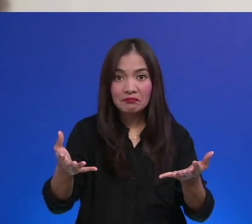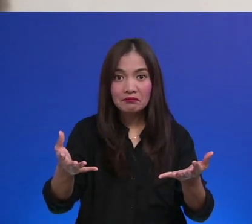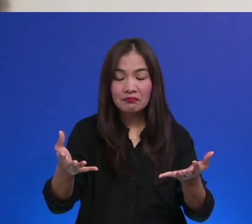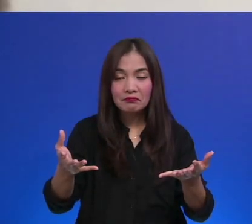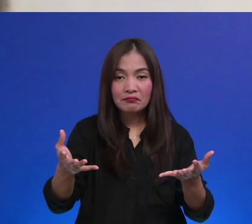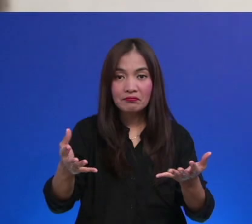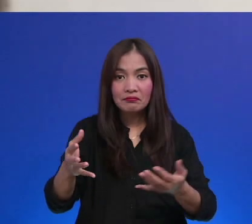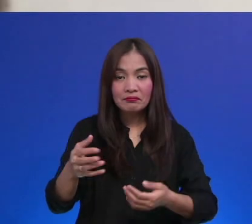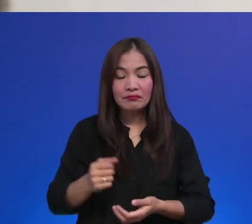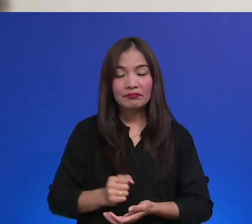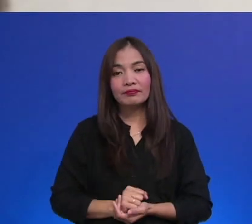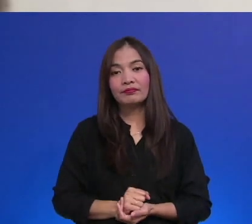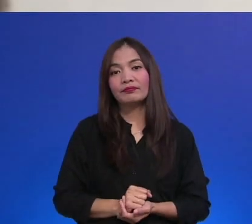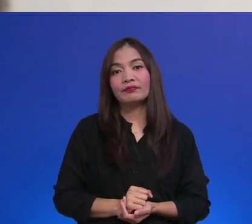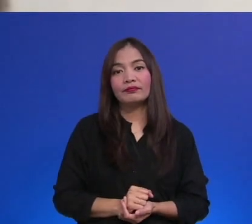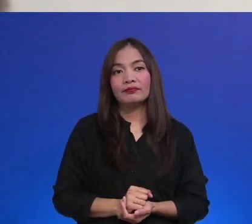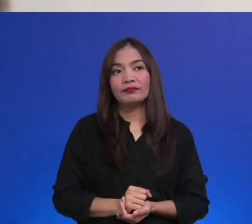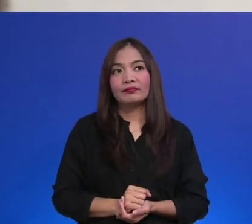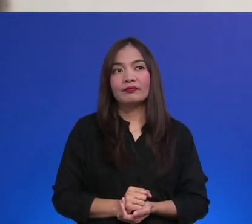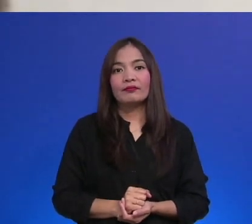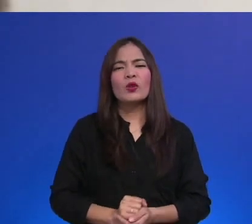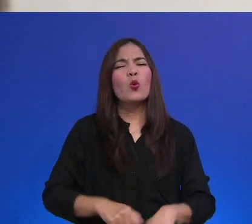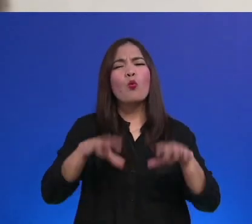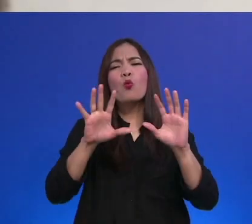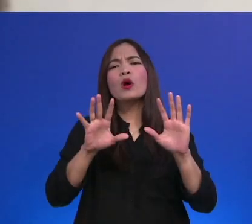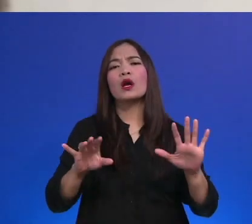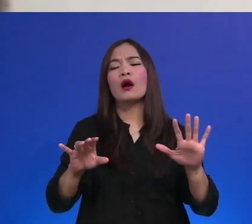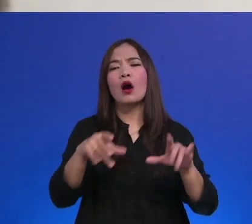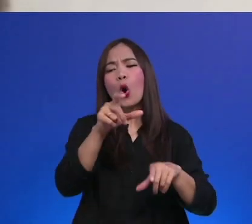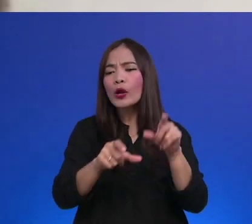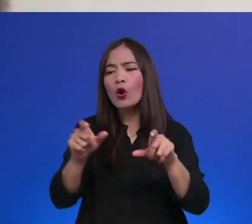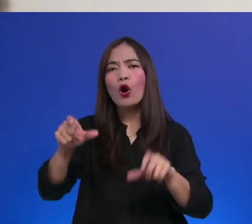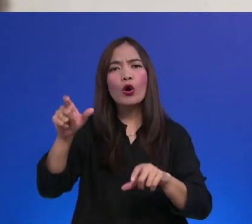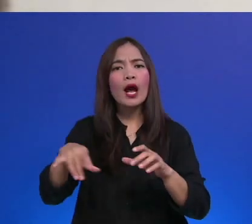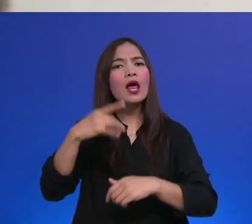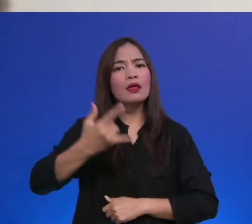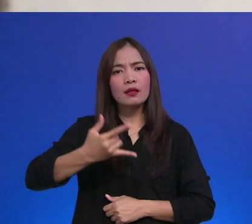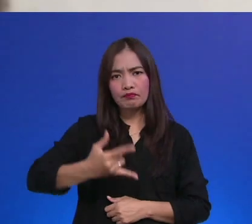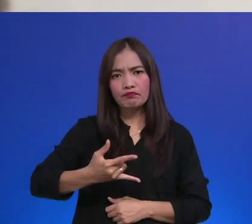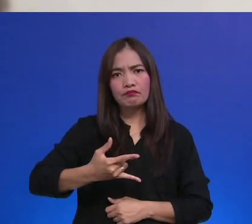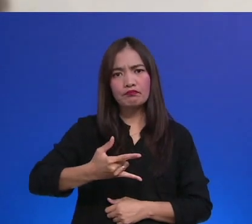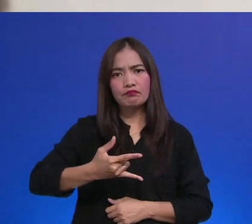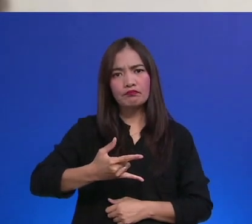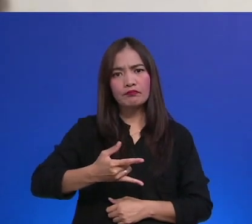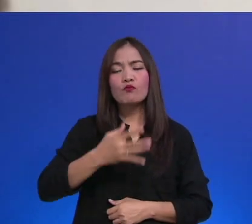ya banyak orang tetap beragama